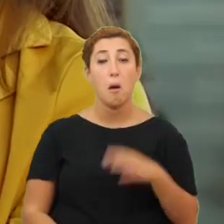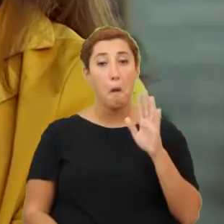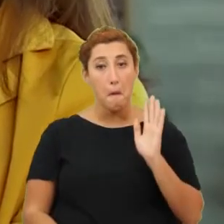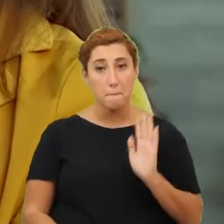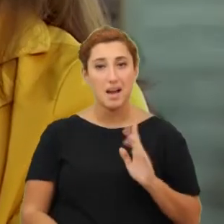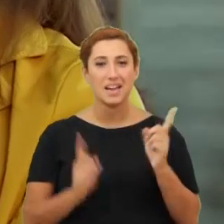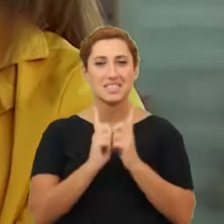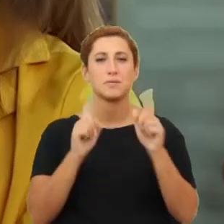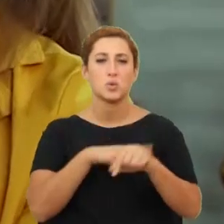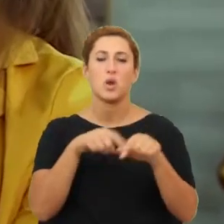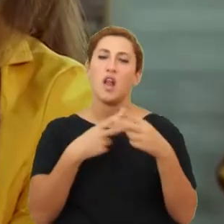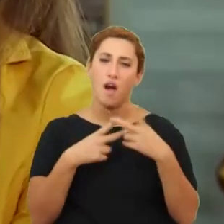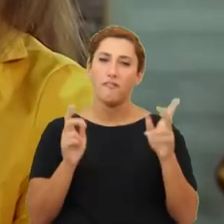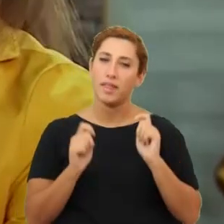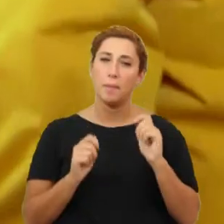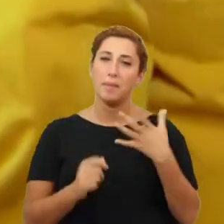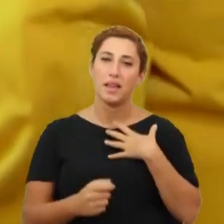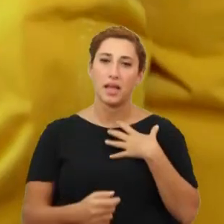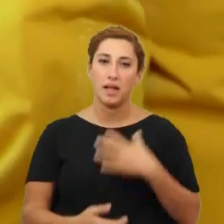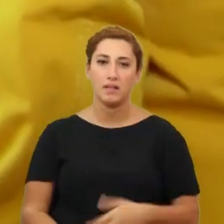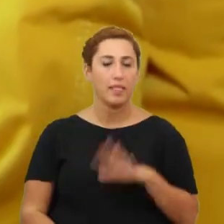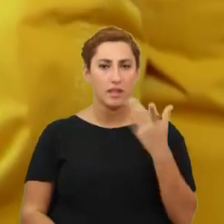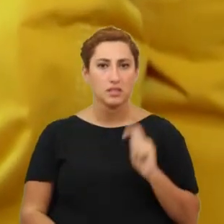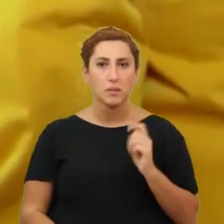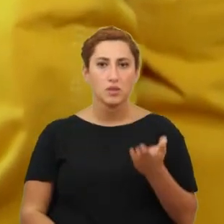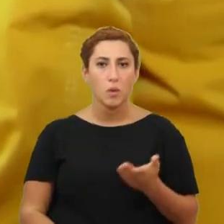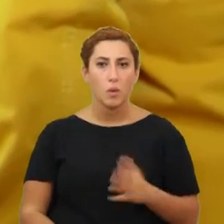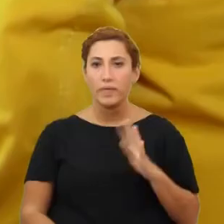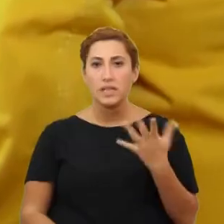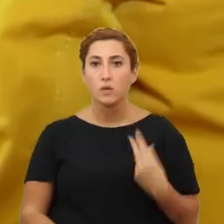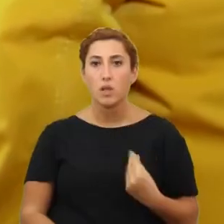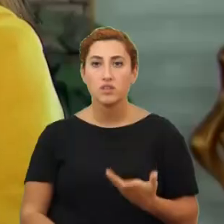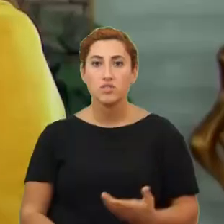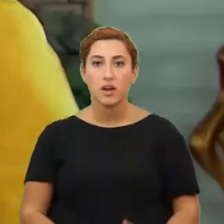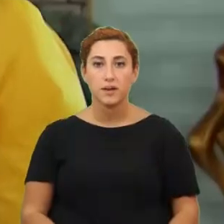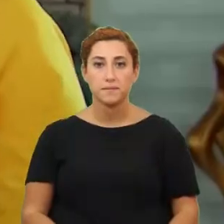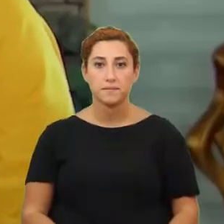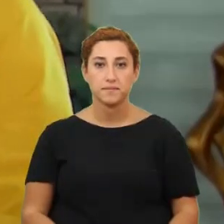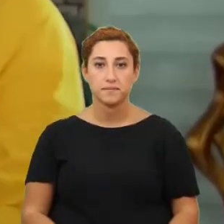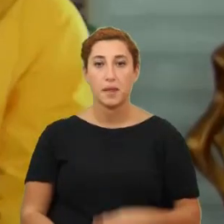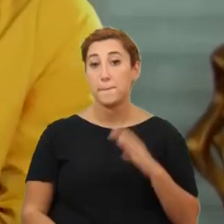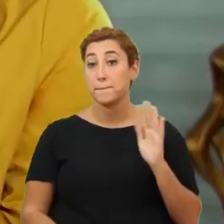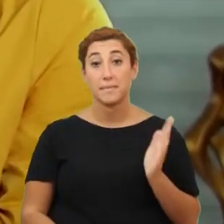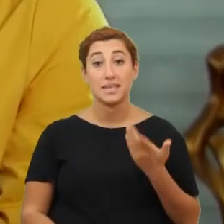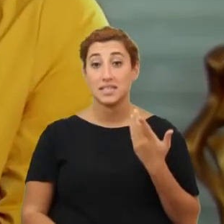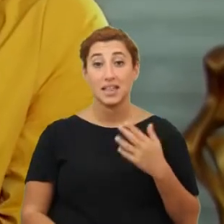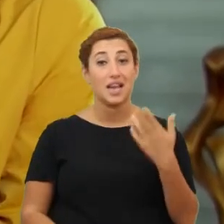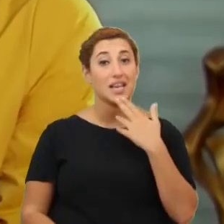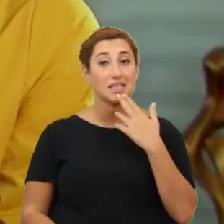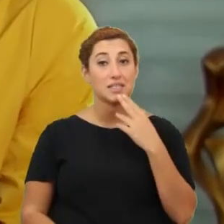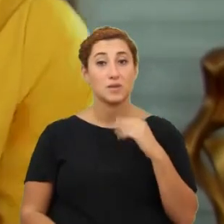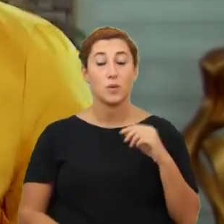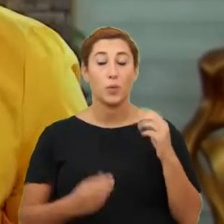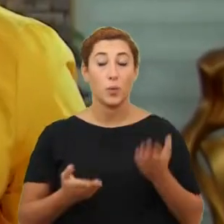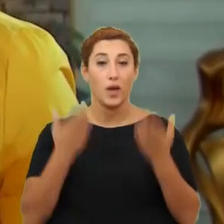Ama kısa bir süreliğine affettirebilir kendini. Nasıl olacak o iş? Nasıl olacak? Mesela kız